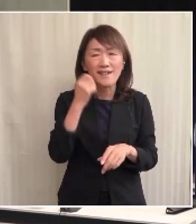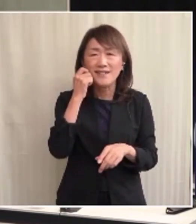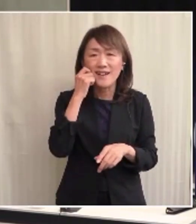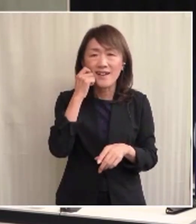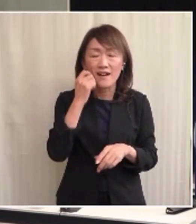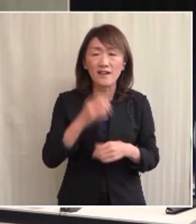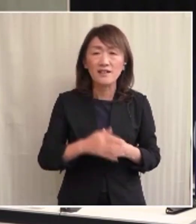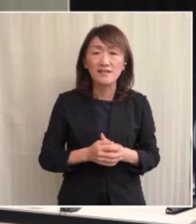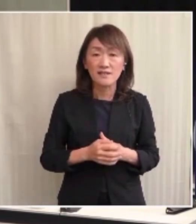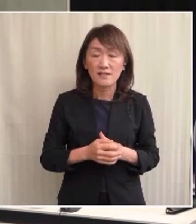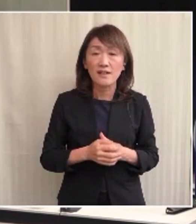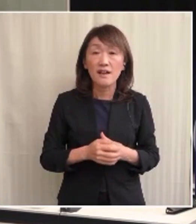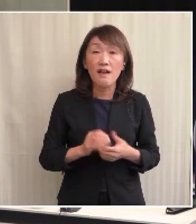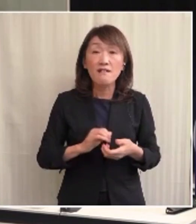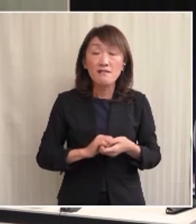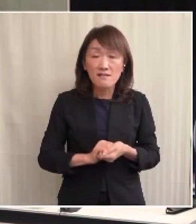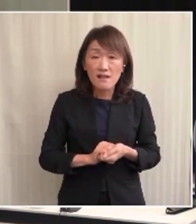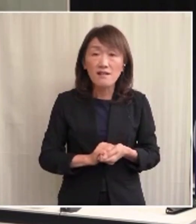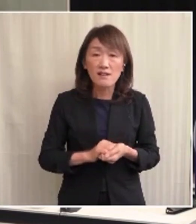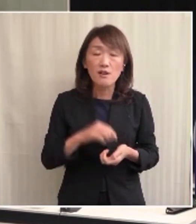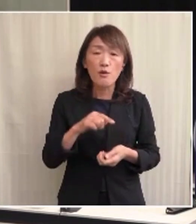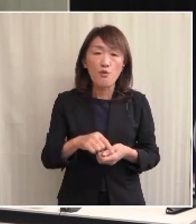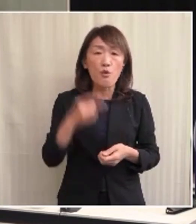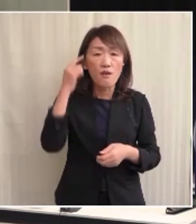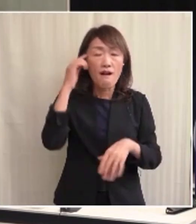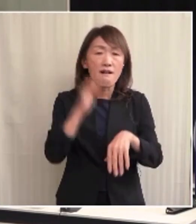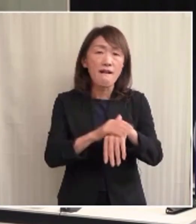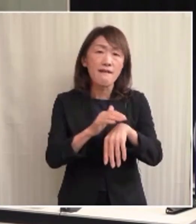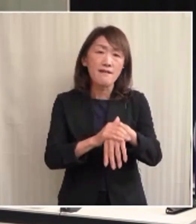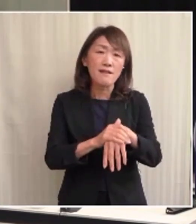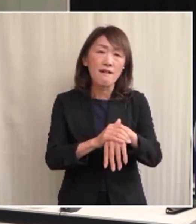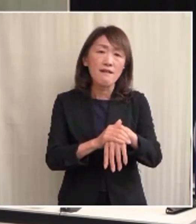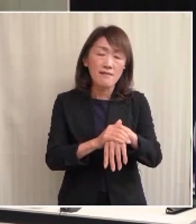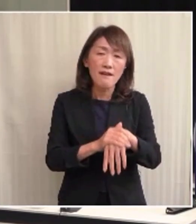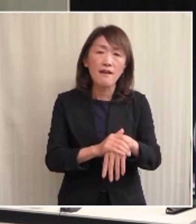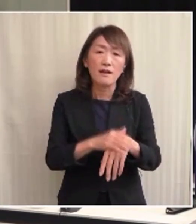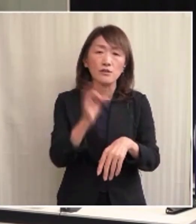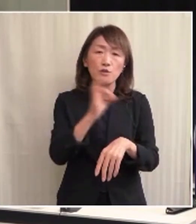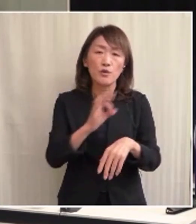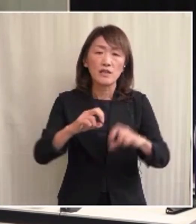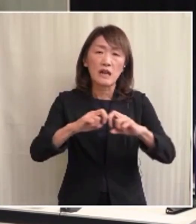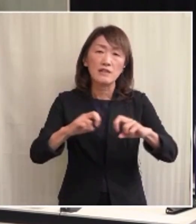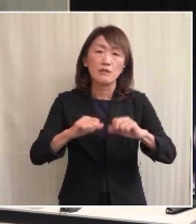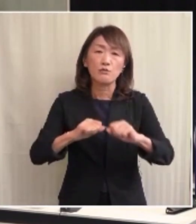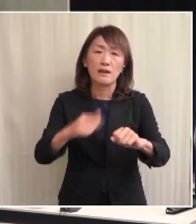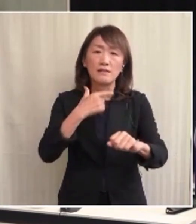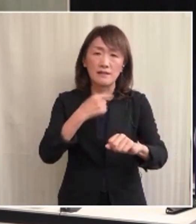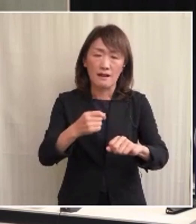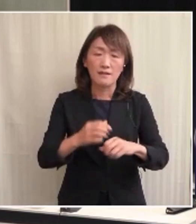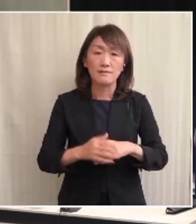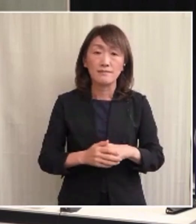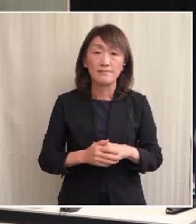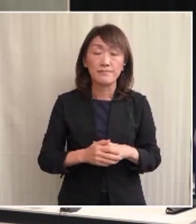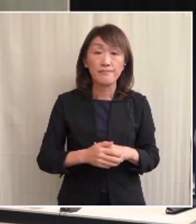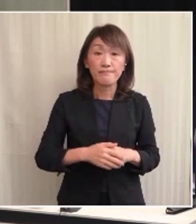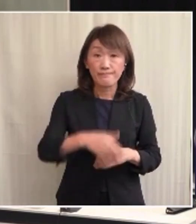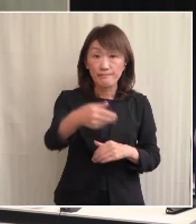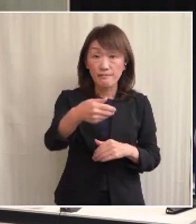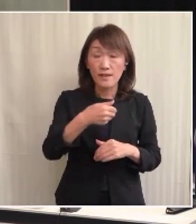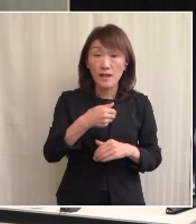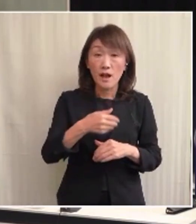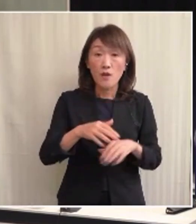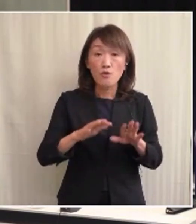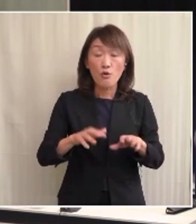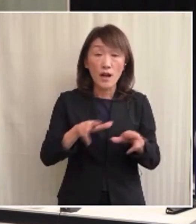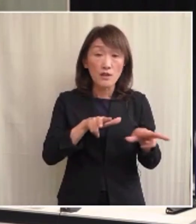ですけど、ぜひこういう考え方での商品開発というのは一つやっていきたいなとは思ってます。 今回行政と連携